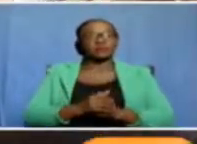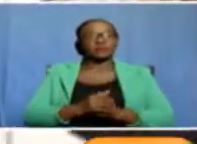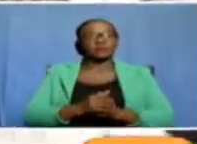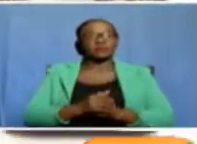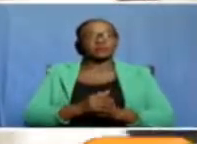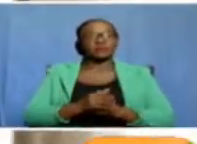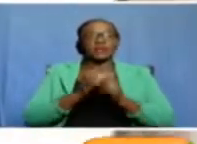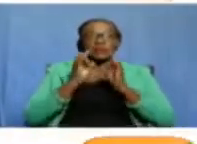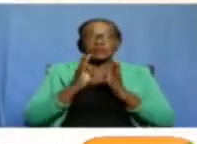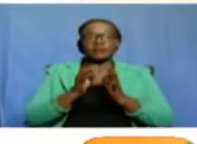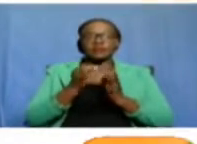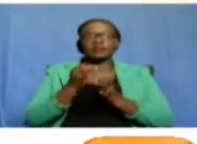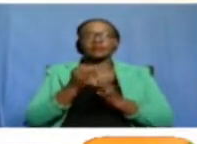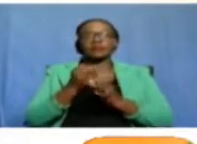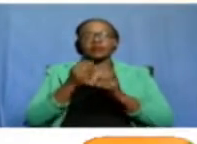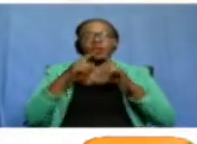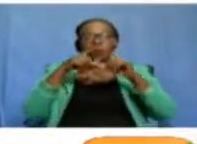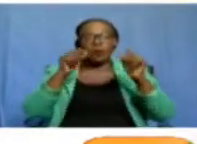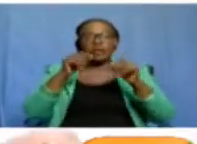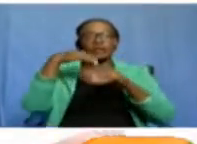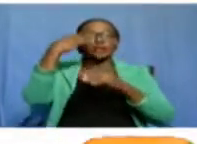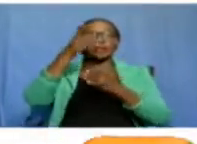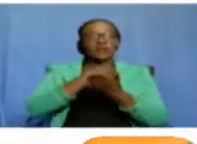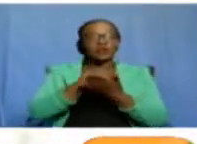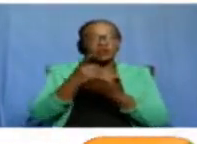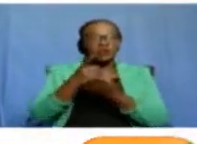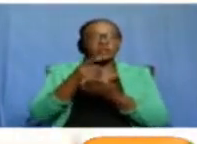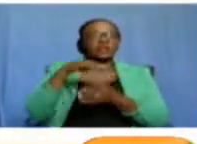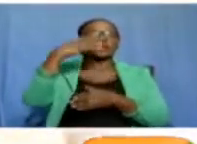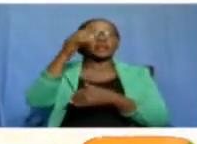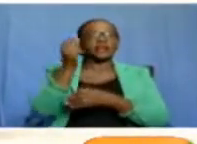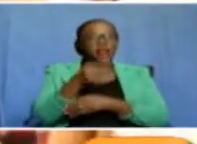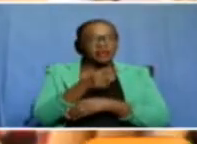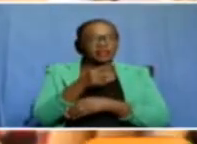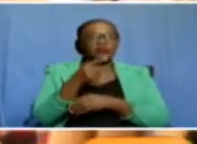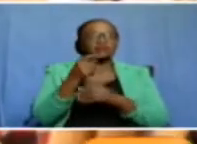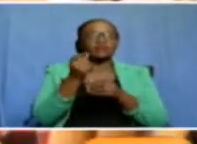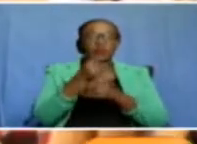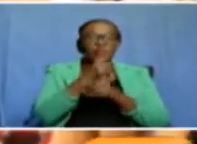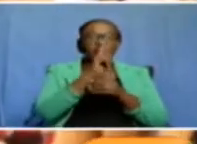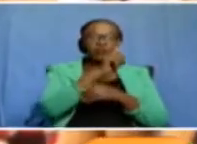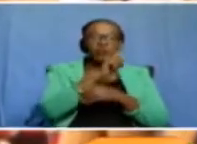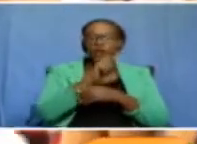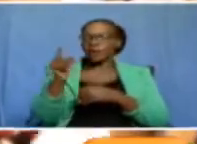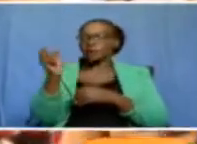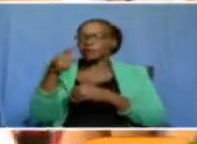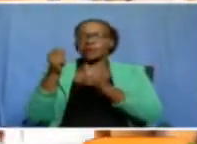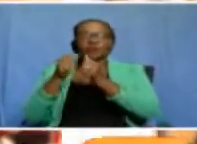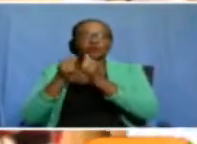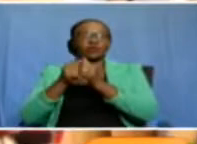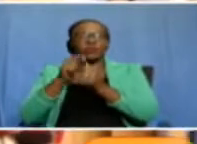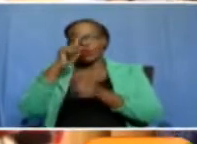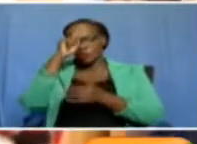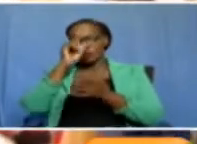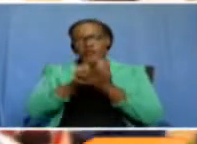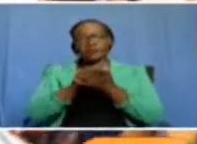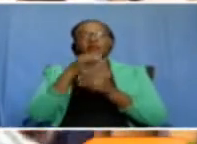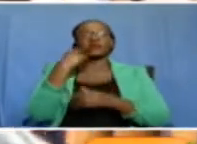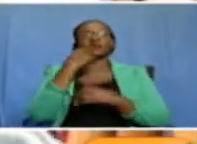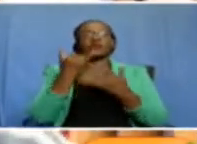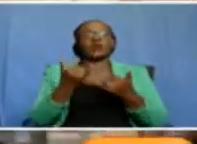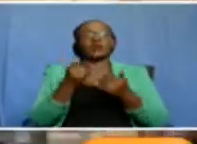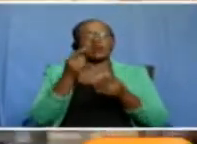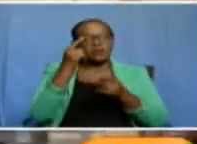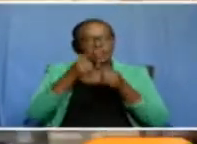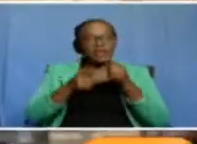ukiambiwa next week, next month, mpaka from January mpaka October, utaamini gani sasa? Si mwaka itakuwa